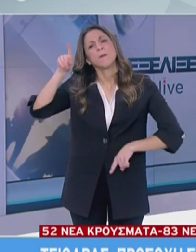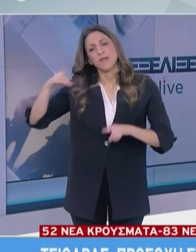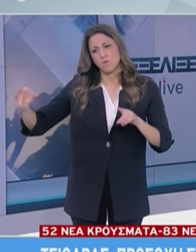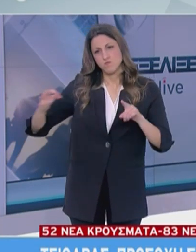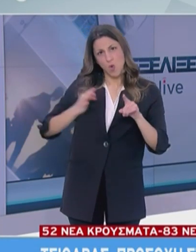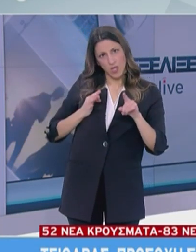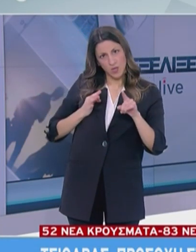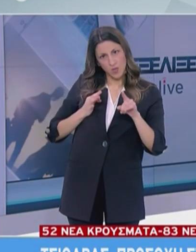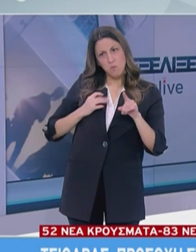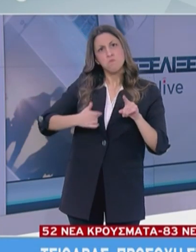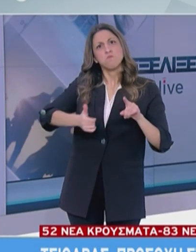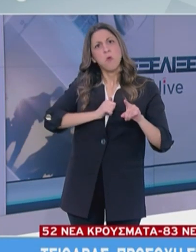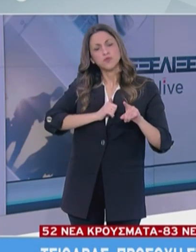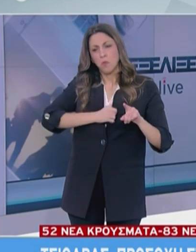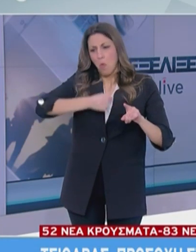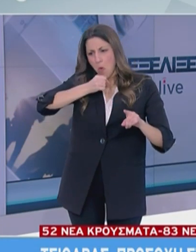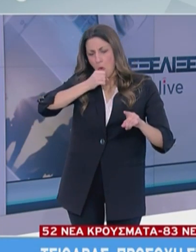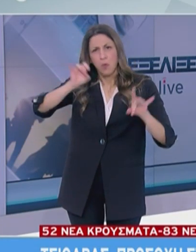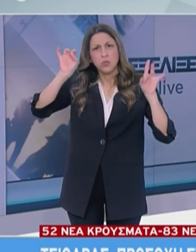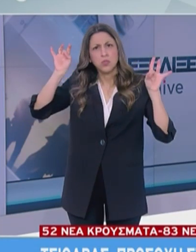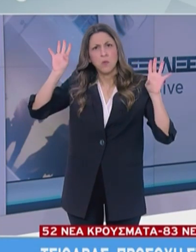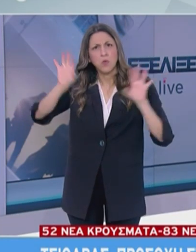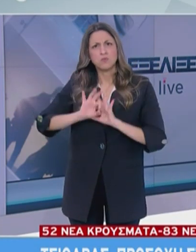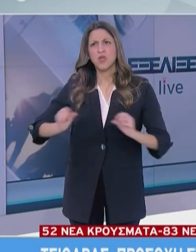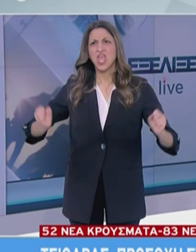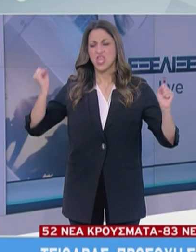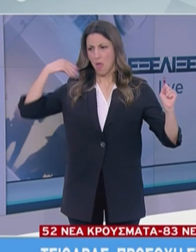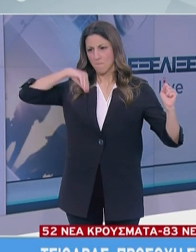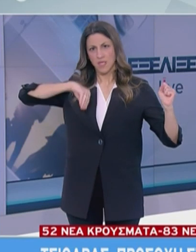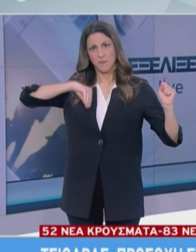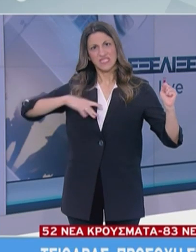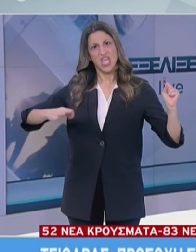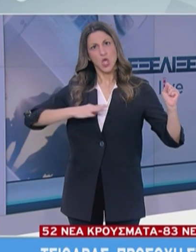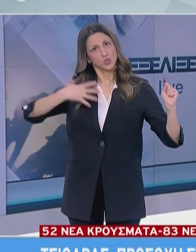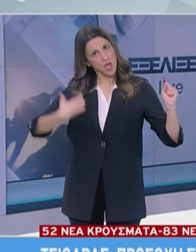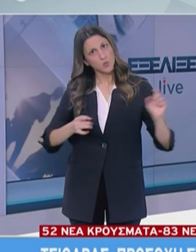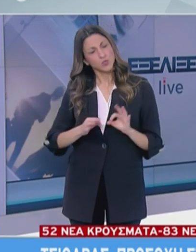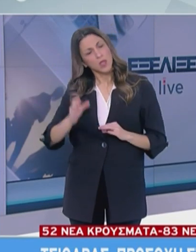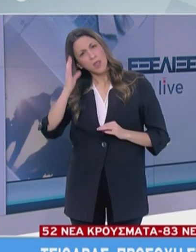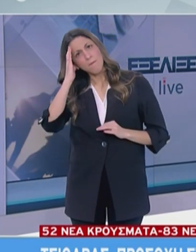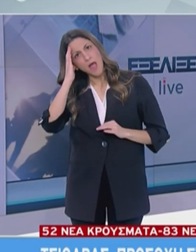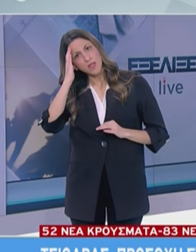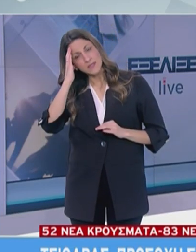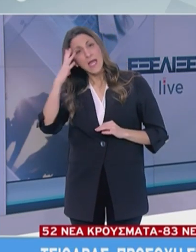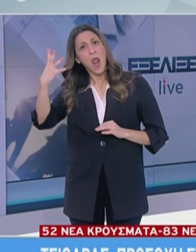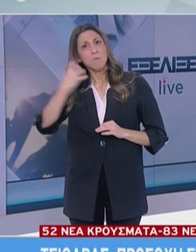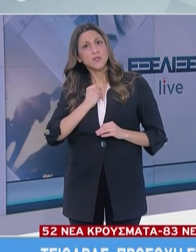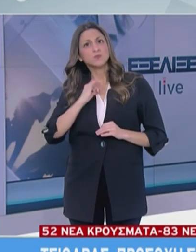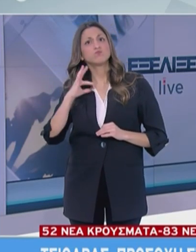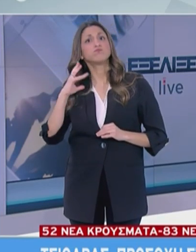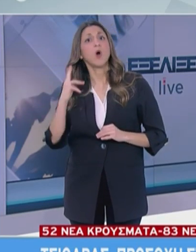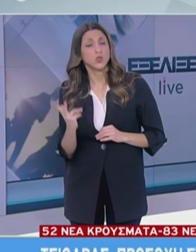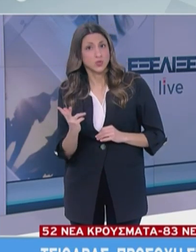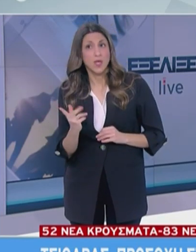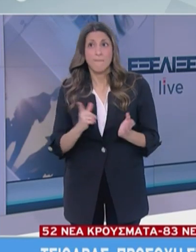μολύνονται και καταπολεμούν τον ιό χωρίς καν να αισθανθούν άρρωστοι. Όπως καταλαβαίνετε, είναι αδύνατο να αναγνωρίσουμε όλα αυτά τα άτομα χωρίς να